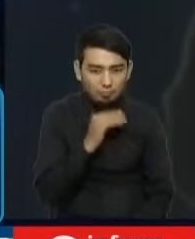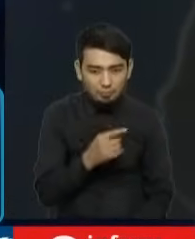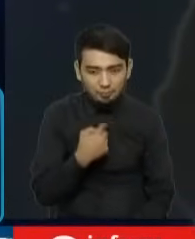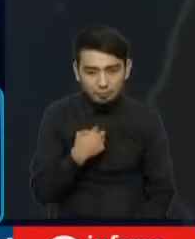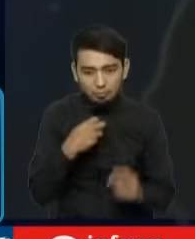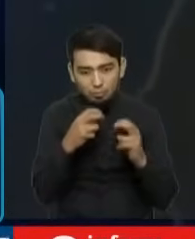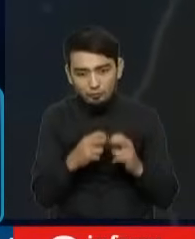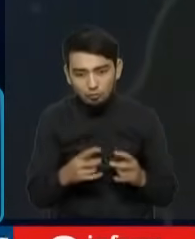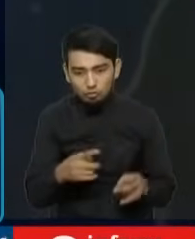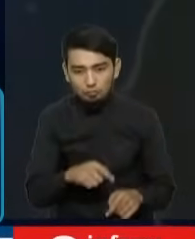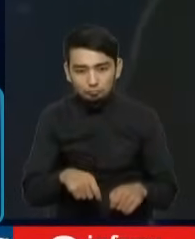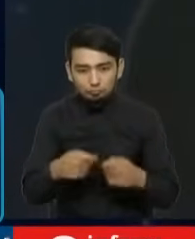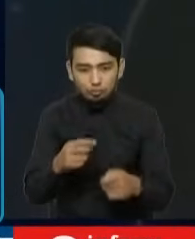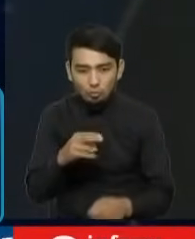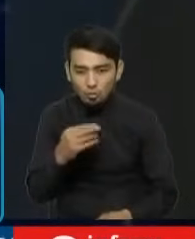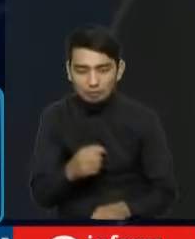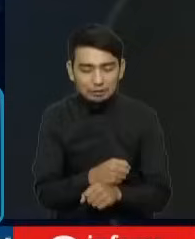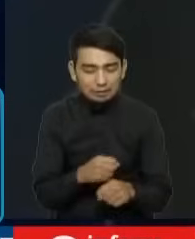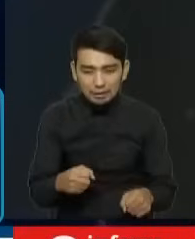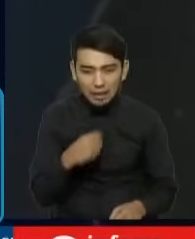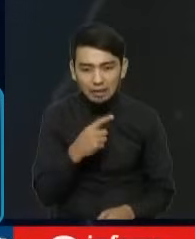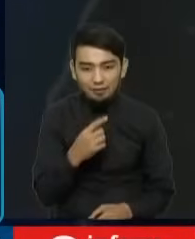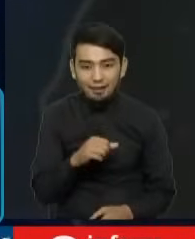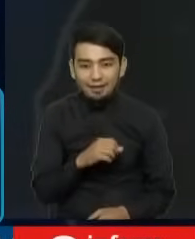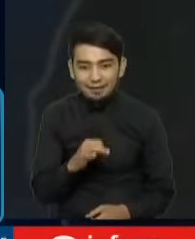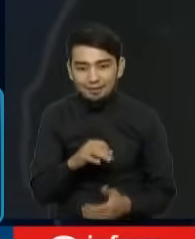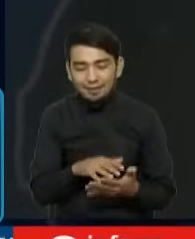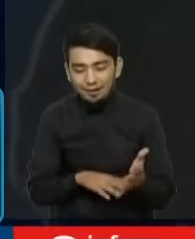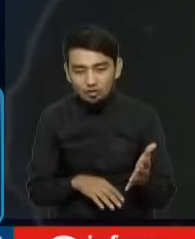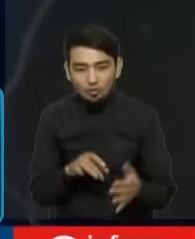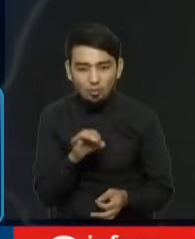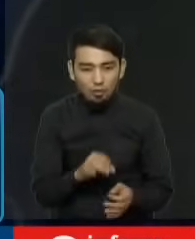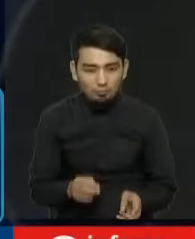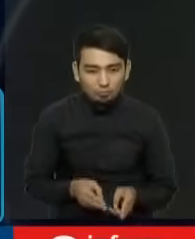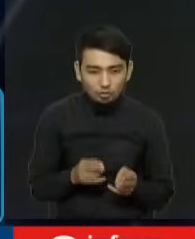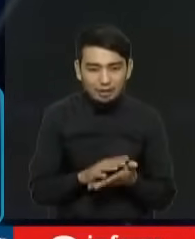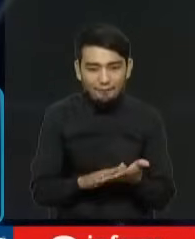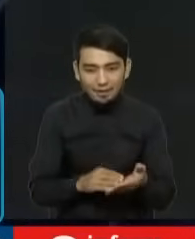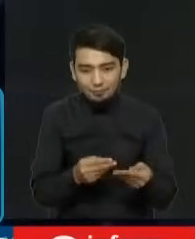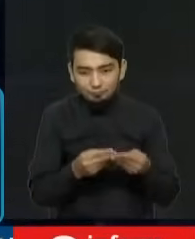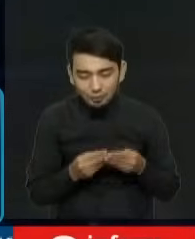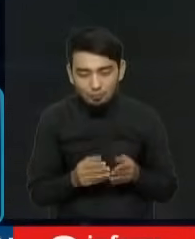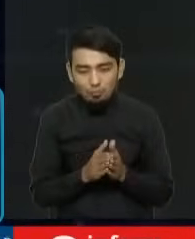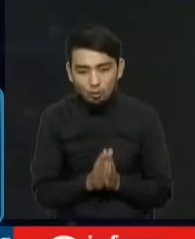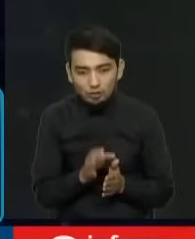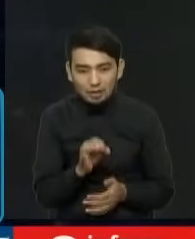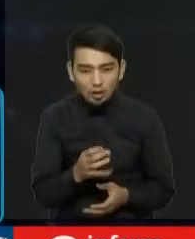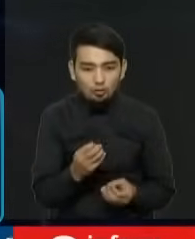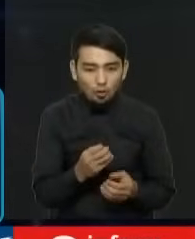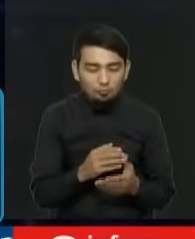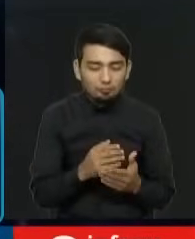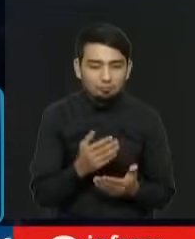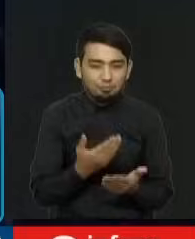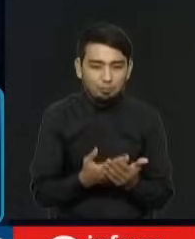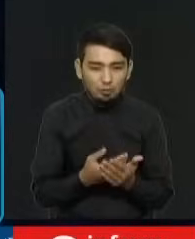что вы передали секретный код. Далее предлагают оформить заявление о мошенничестве и при этом просят дополнительные данные,